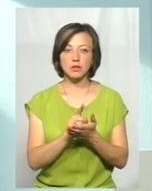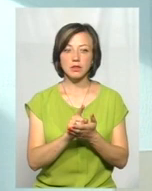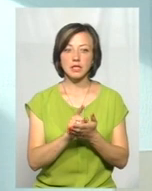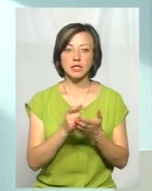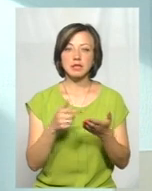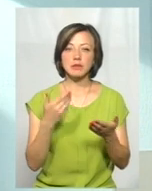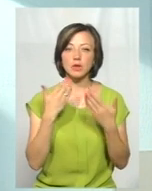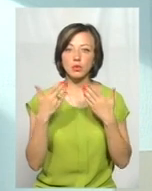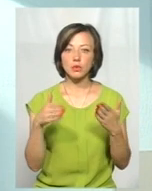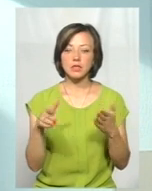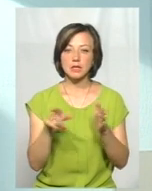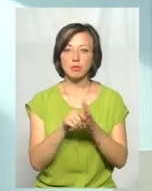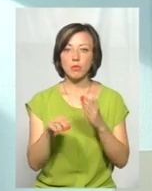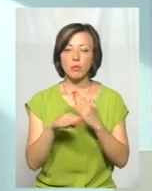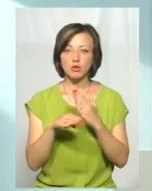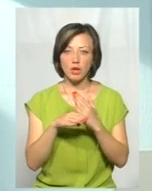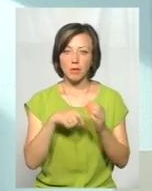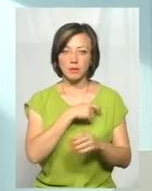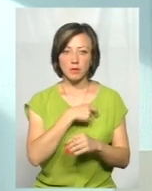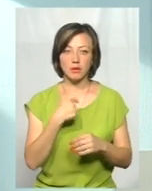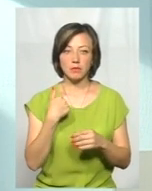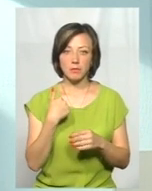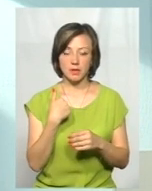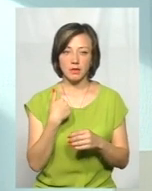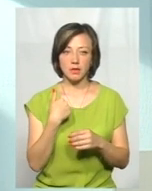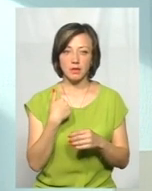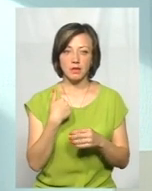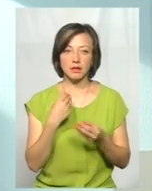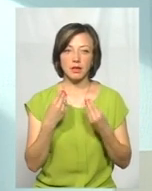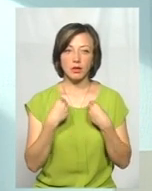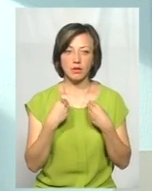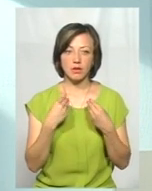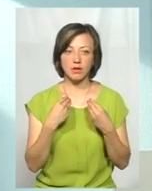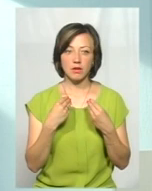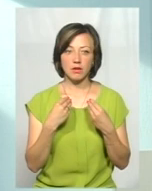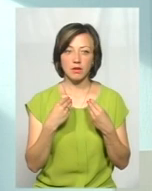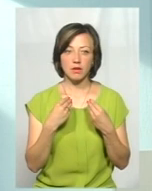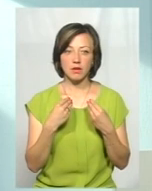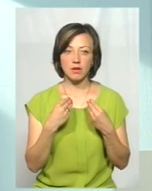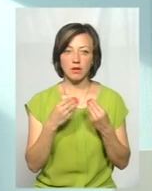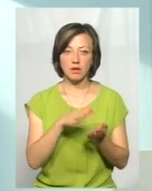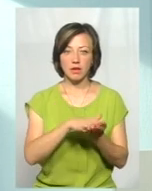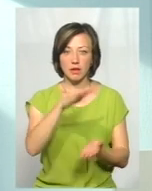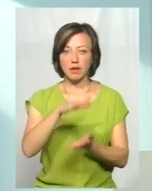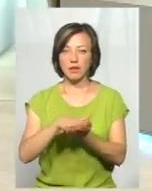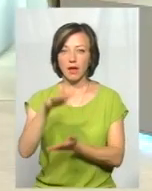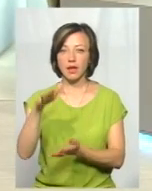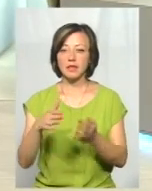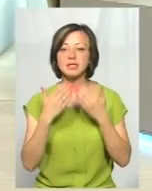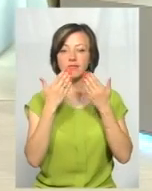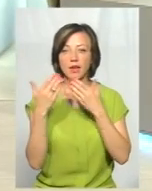з помічниками, і мені помічники, ну, там викладають на стіл теки зі зверненнями виборців.